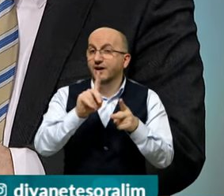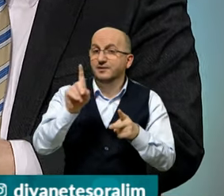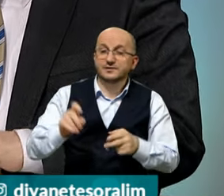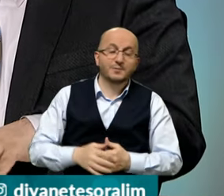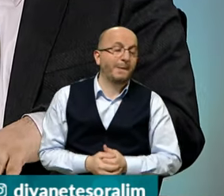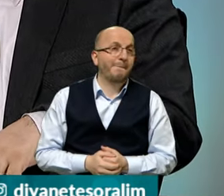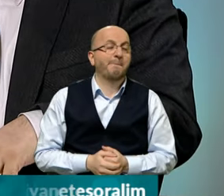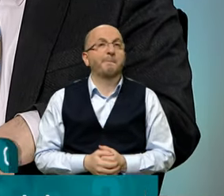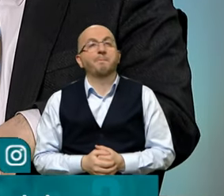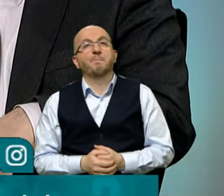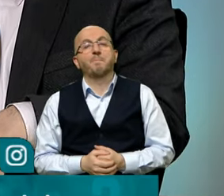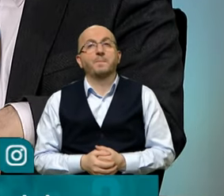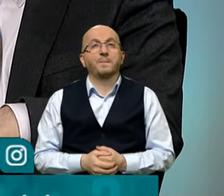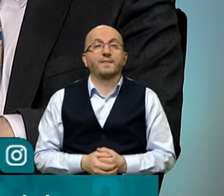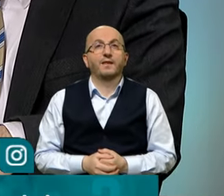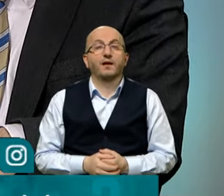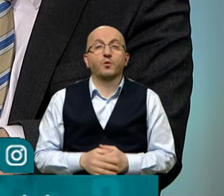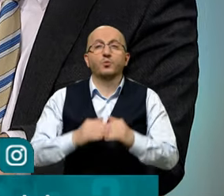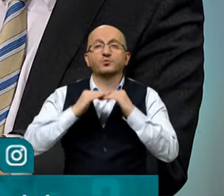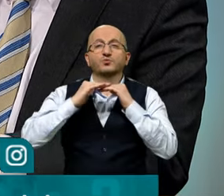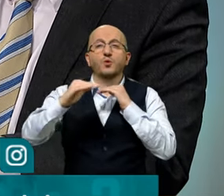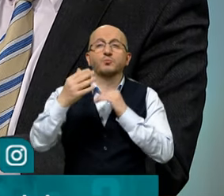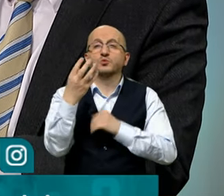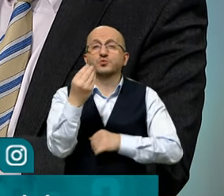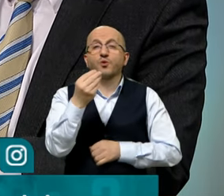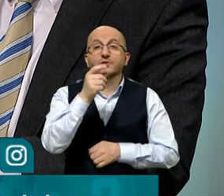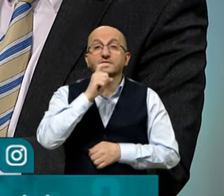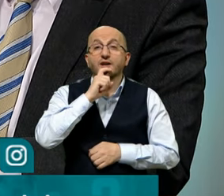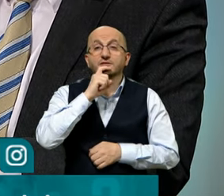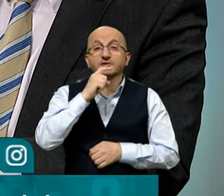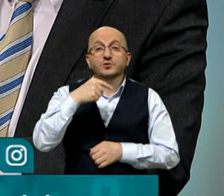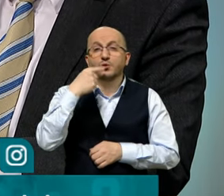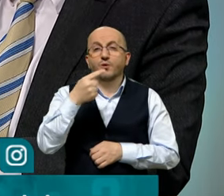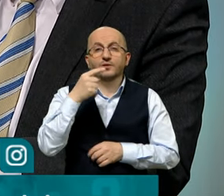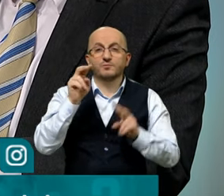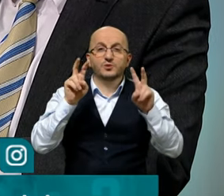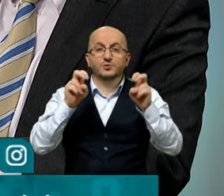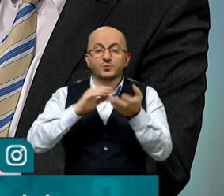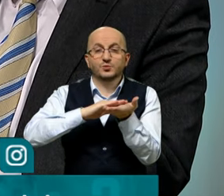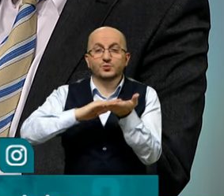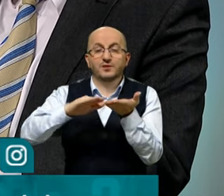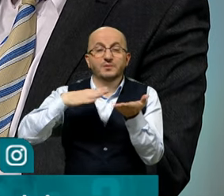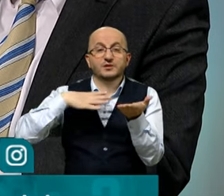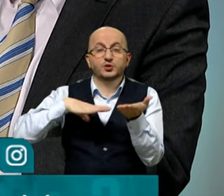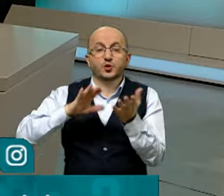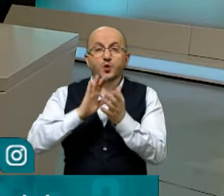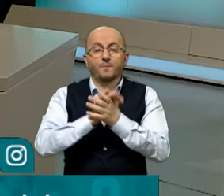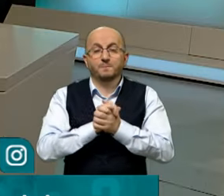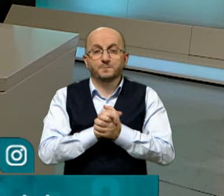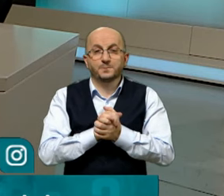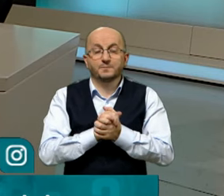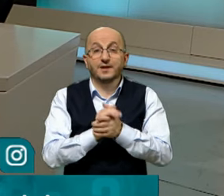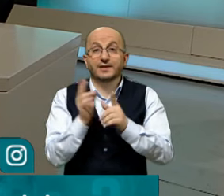şimdi burada ben toplumda çokça Yanlış ifade edilen bir hususu düzeltmek istiyorum